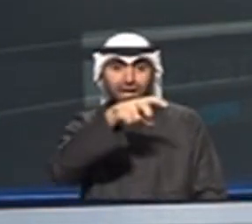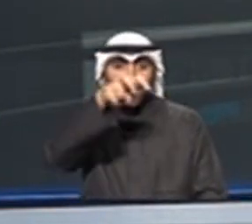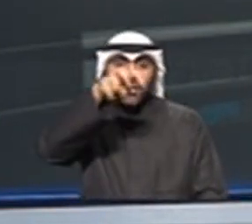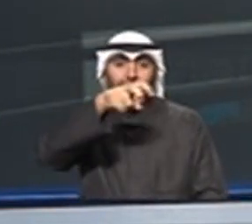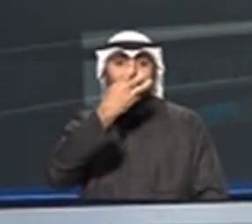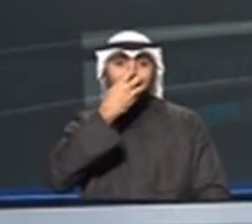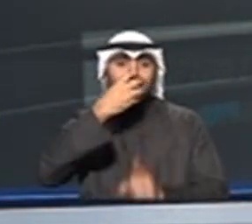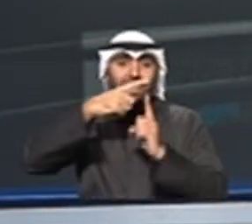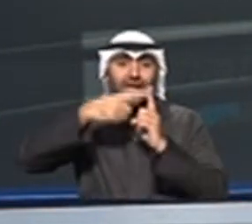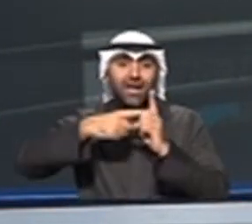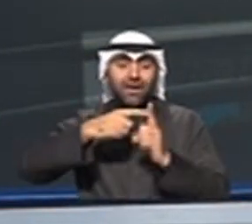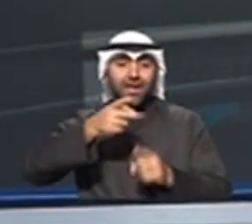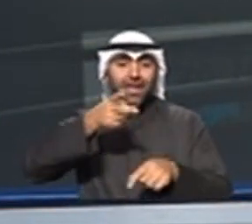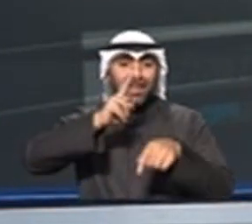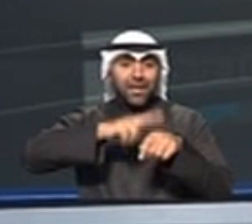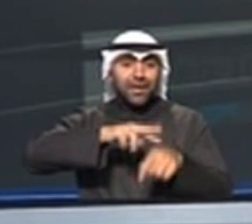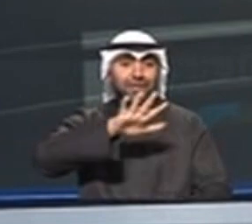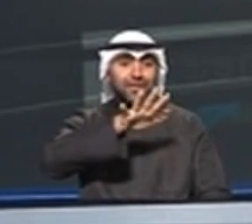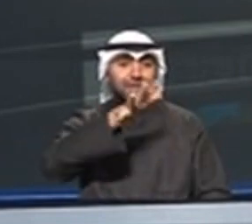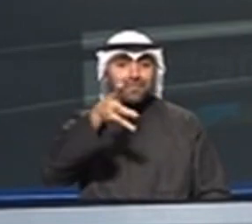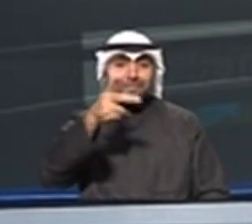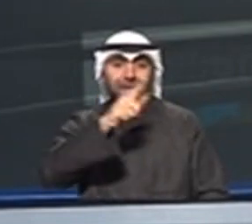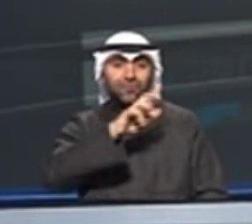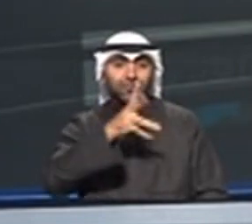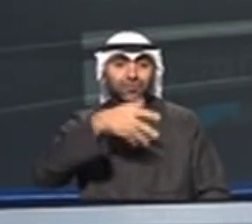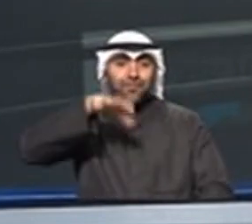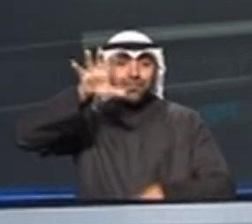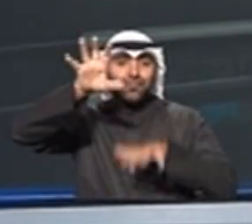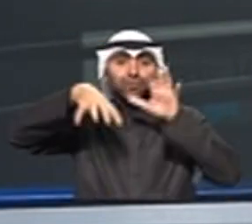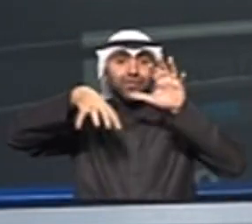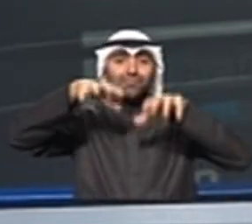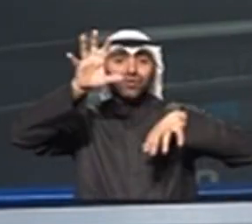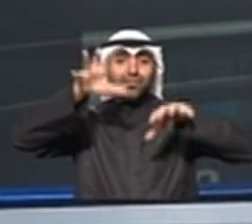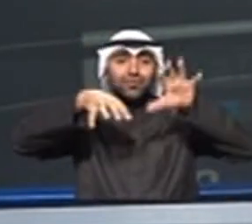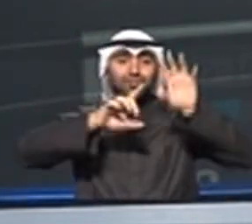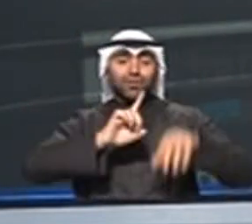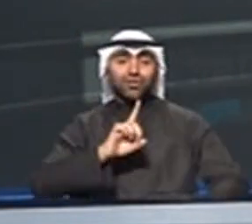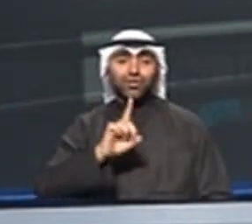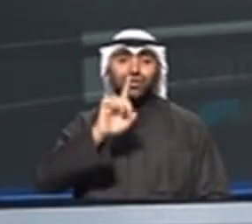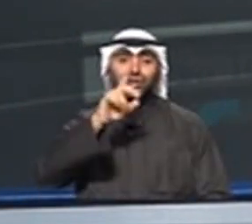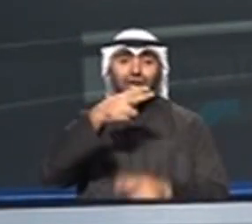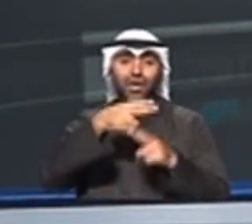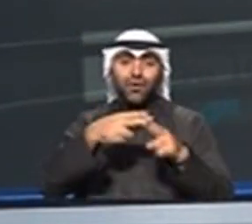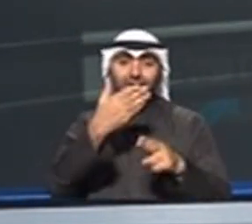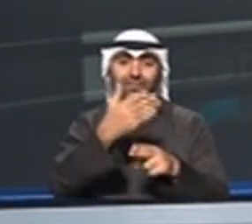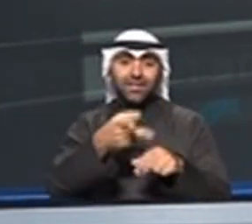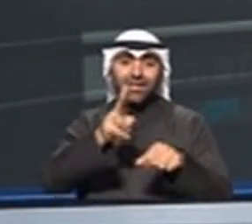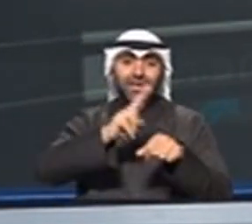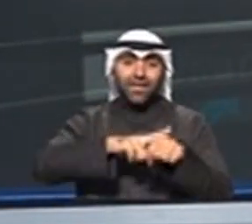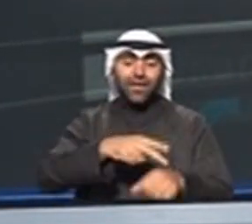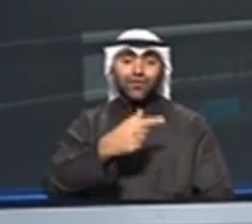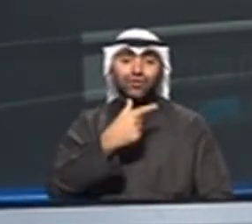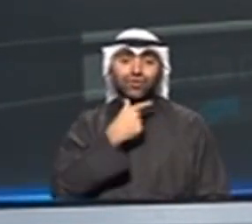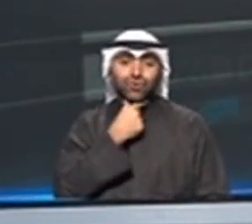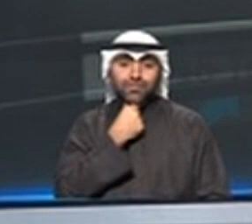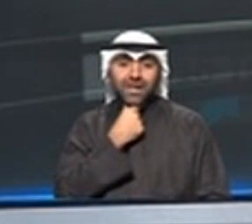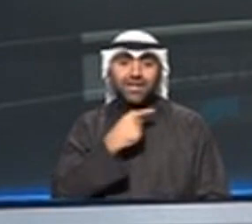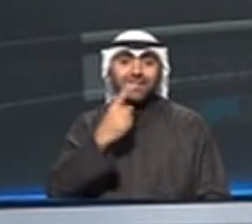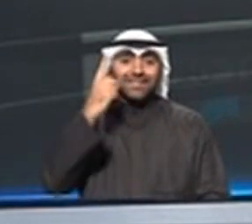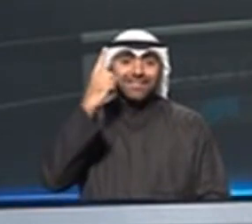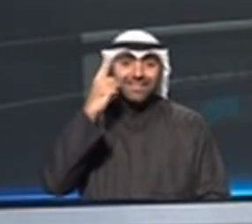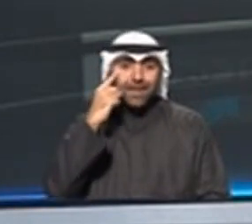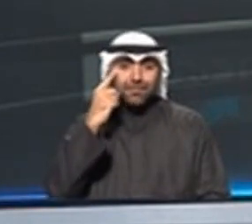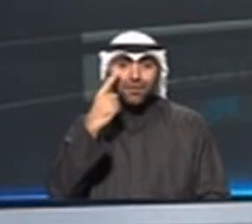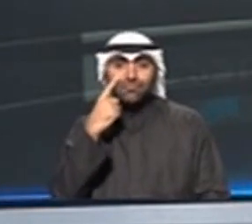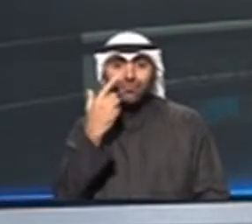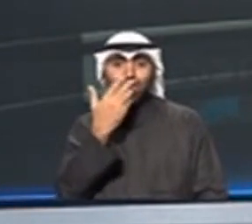متفرقة على بعض المناطق، والرياح متقلبة الاتجاه من 6 ل 20 كيلو متر في الساعة، أيضا تستمر حتى يوم الجمعة في هذه